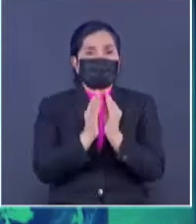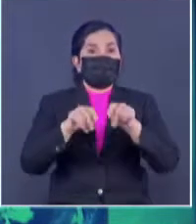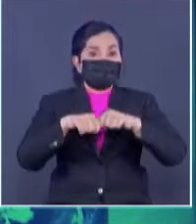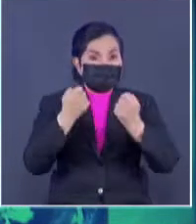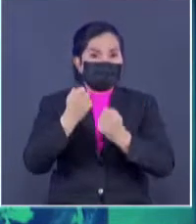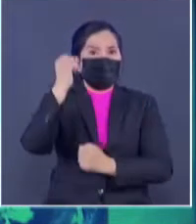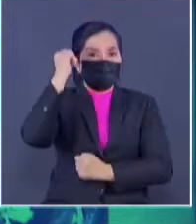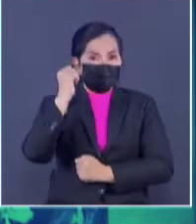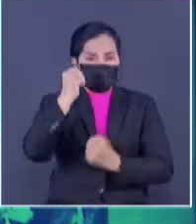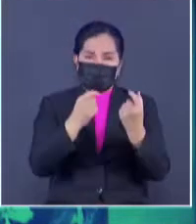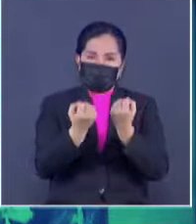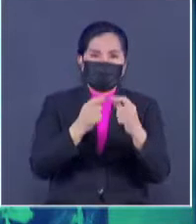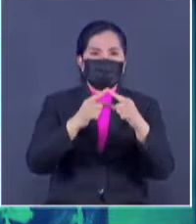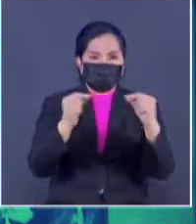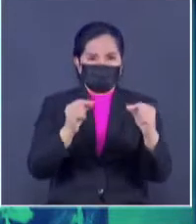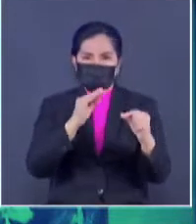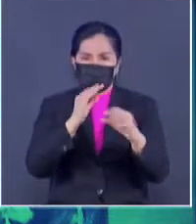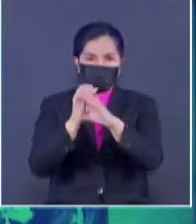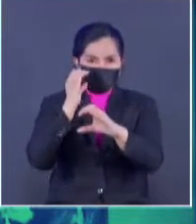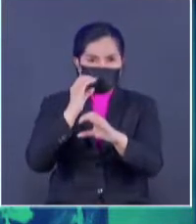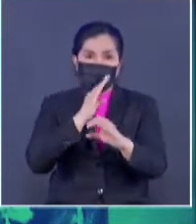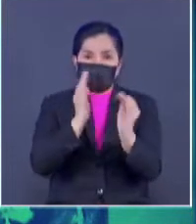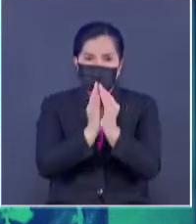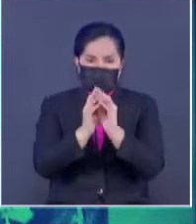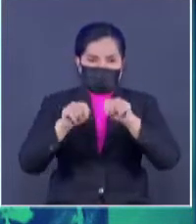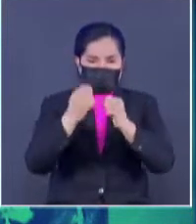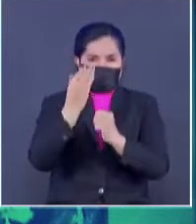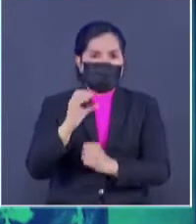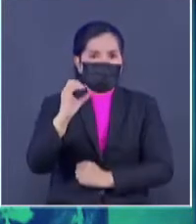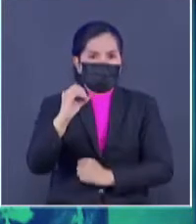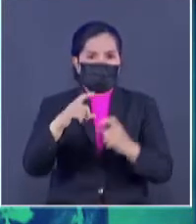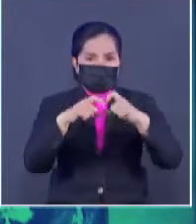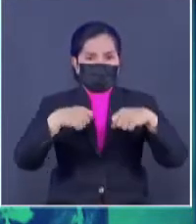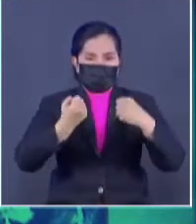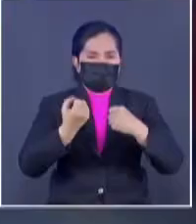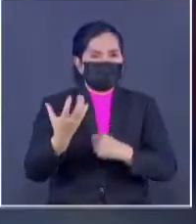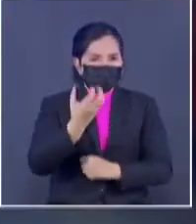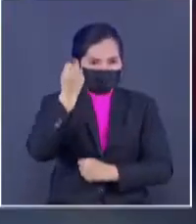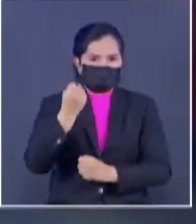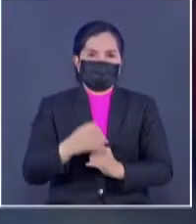าธารณะแล้วก็รถขนส่งหากถูกตัดเหลือ0คะแนนมีสิทธิ์โดนยึดใบขับขี่ค่ะ